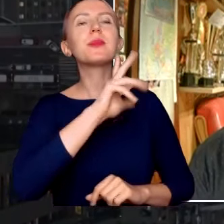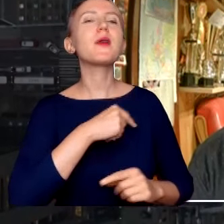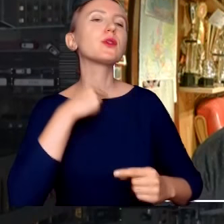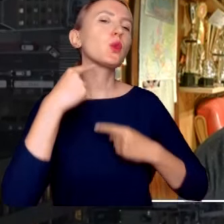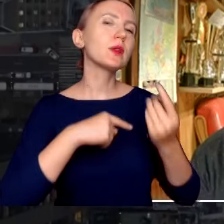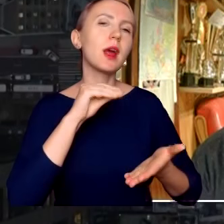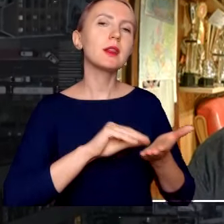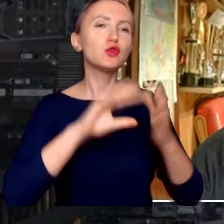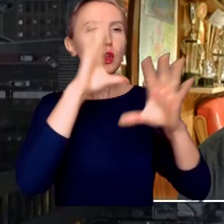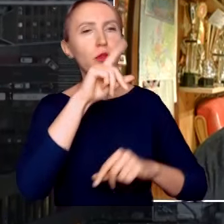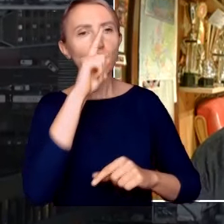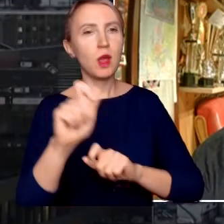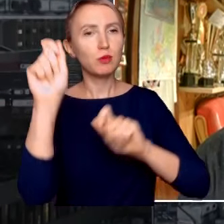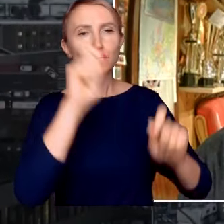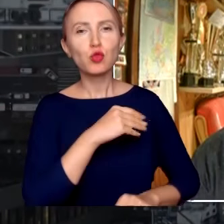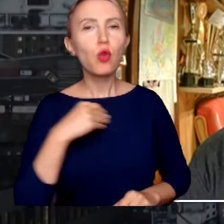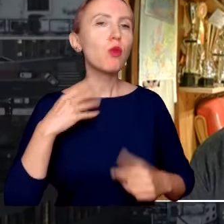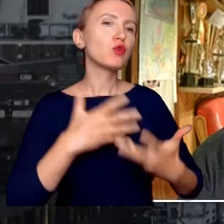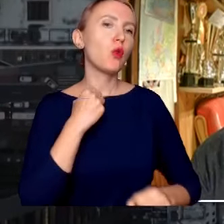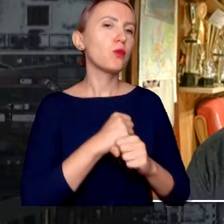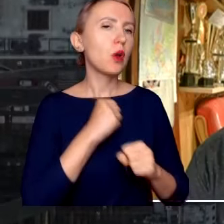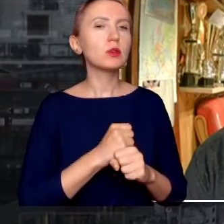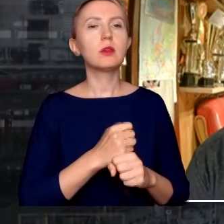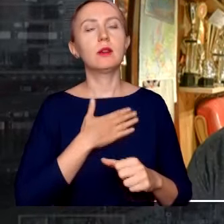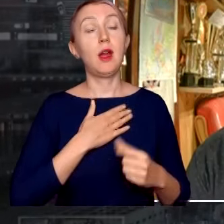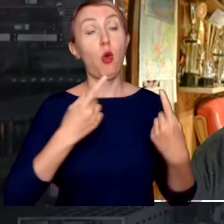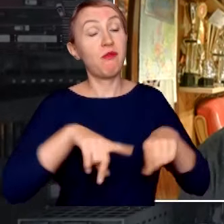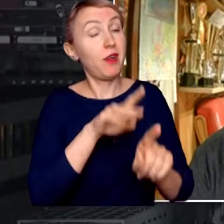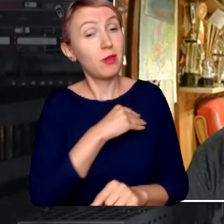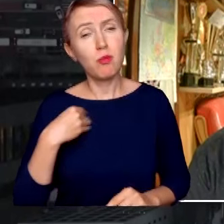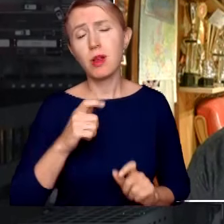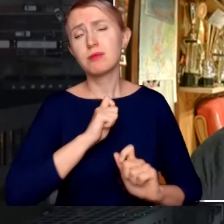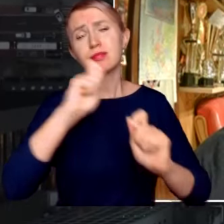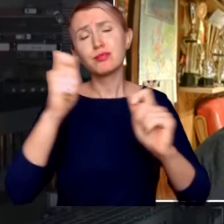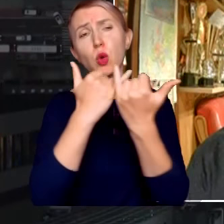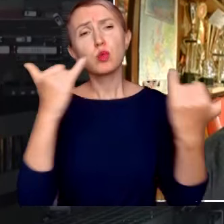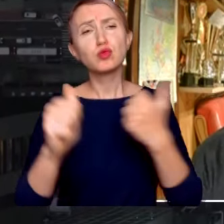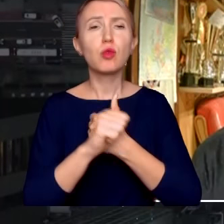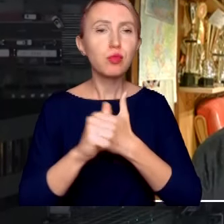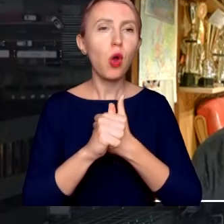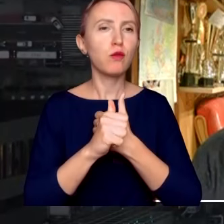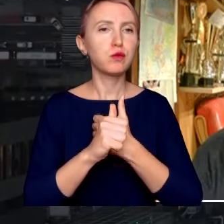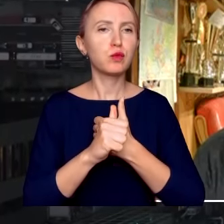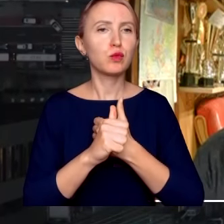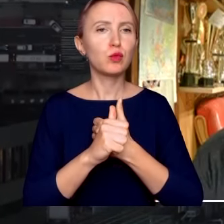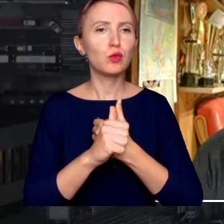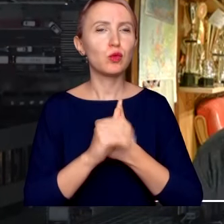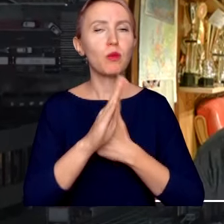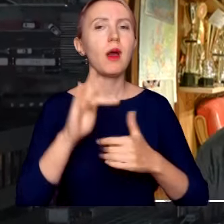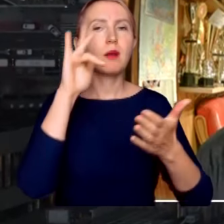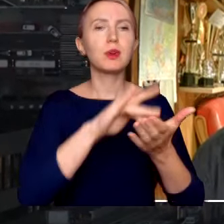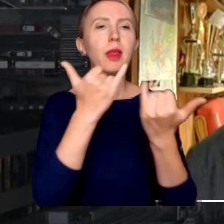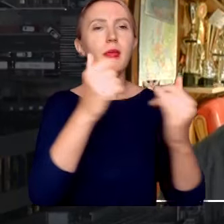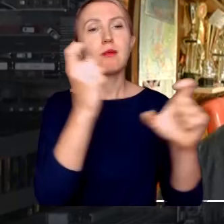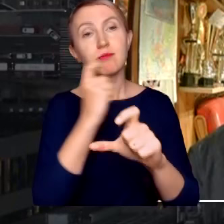szanowania ludzi, którzy tu przyjeżdżają, którzy chcą pracować. Nasi rodacy, jeżdżąc z różnych przyczyn, będąc w innych krajach, czy